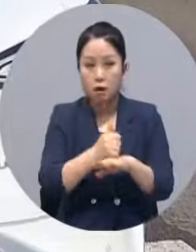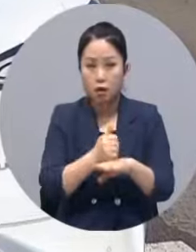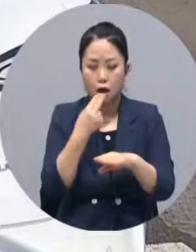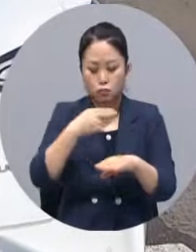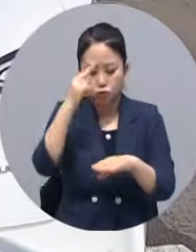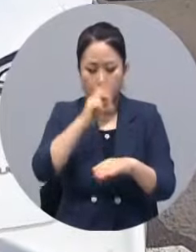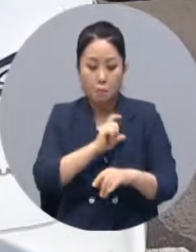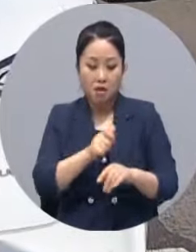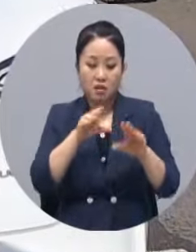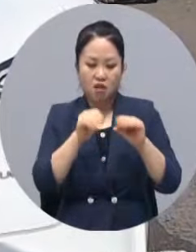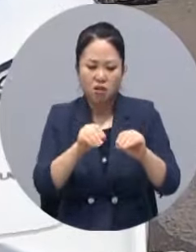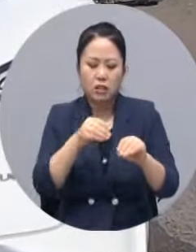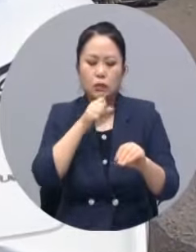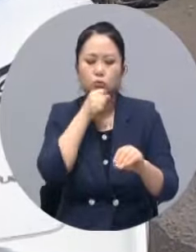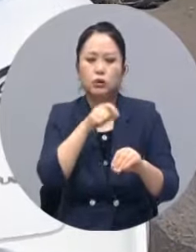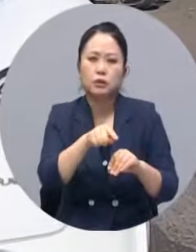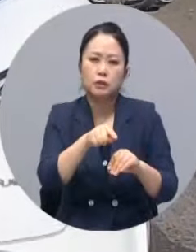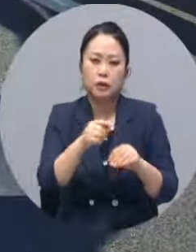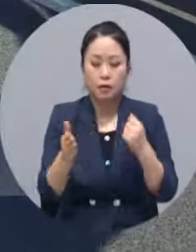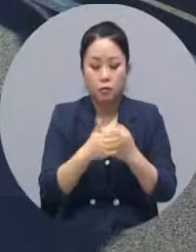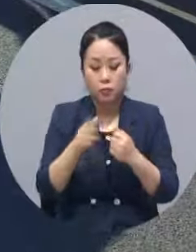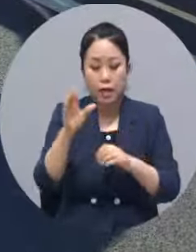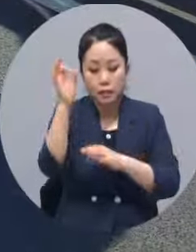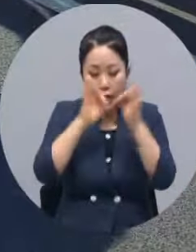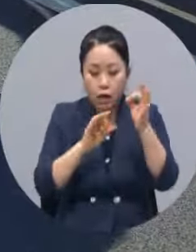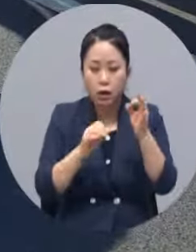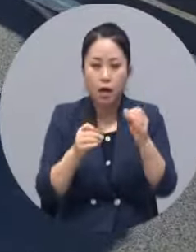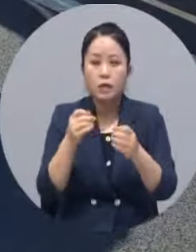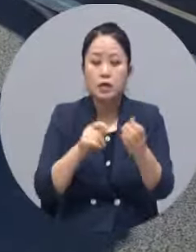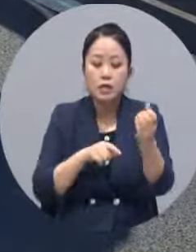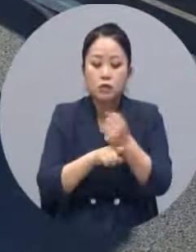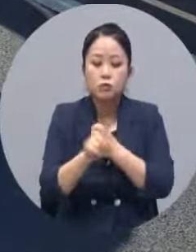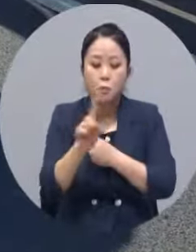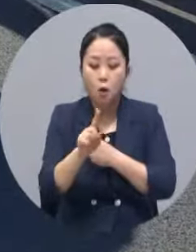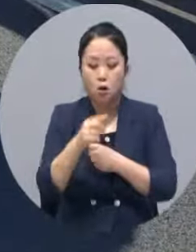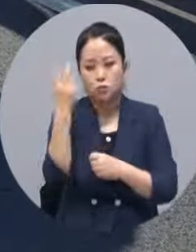수치가 나온 것으로 확인하고 정확한 사고 경의를 조사하고 있습니다